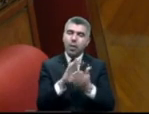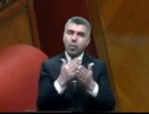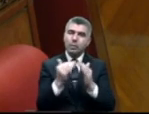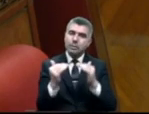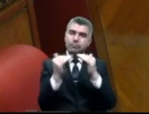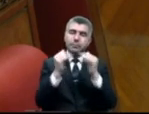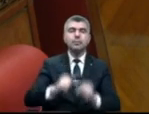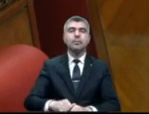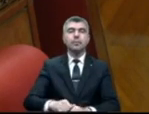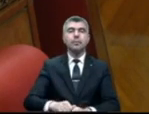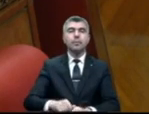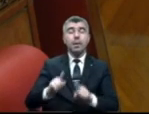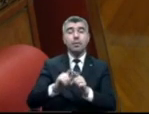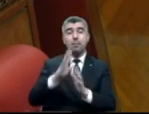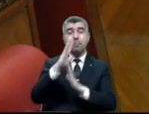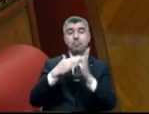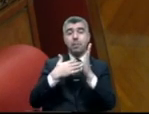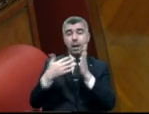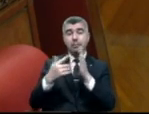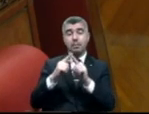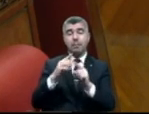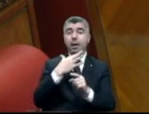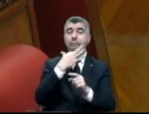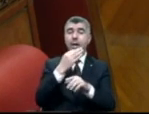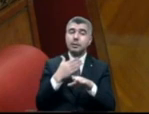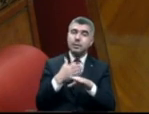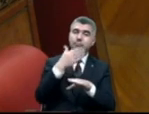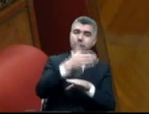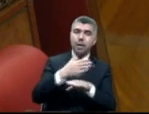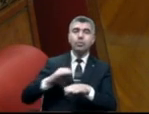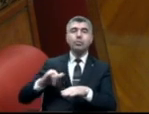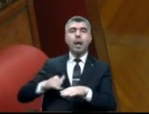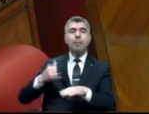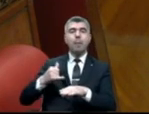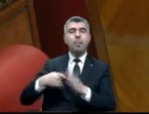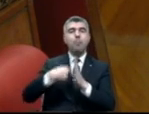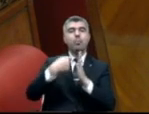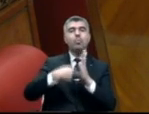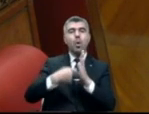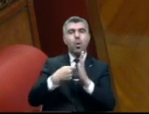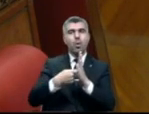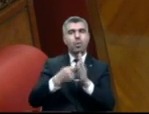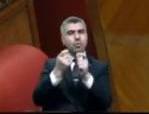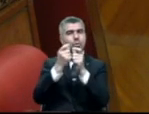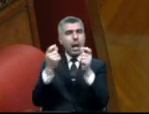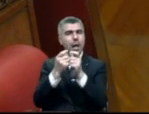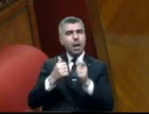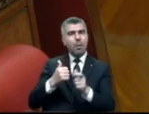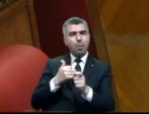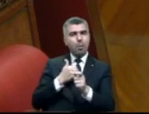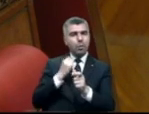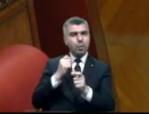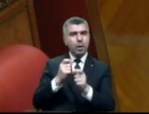وملائمة. ويهدف هذا البرنامج إلى تسهيل ولوج التمويل بالنسبة للشباب حاملي المشاريع والمقاولين الذاتيين